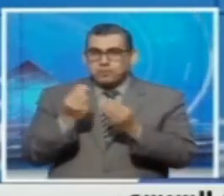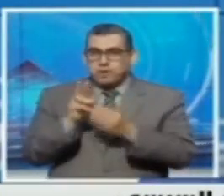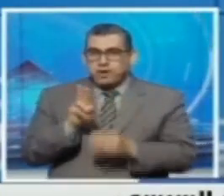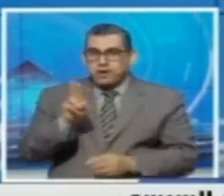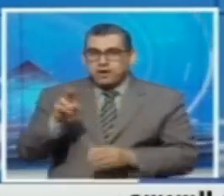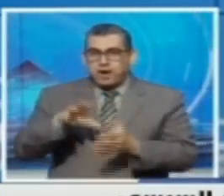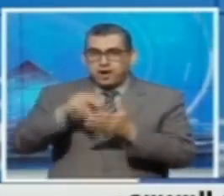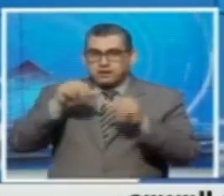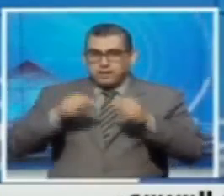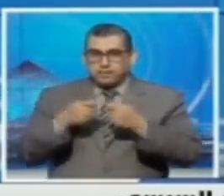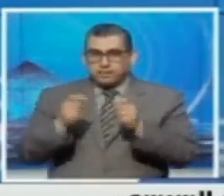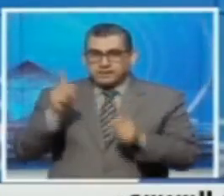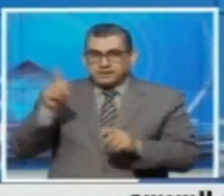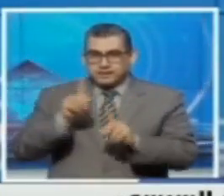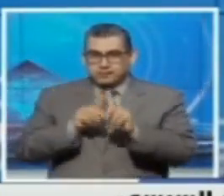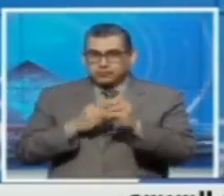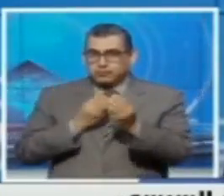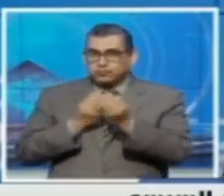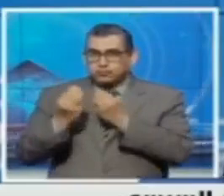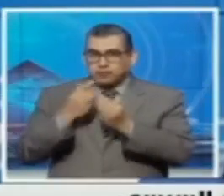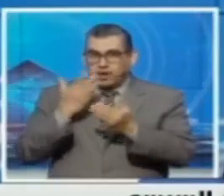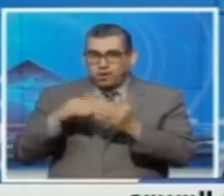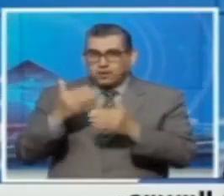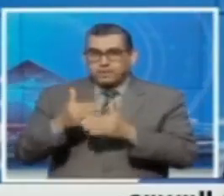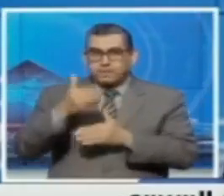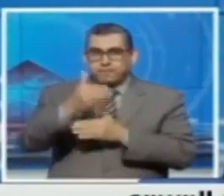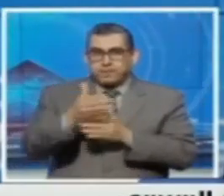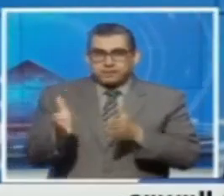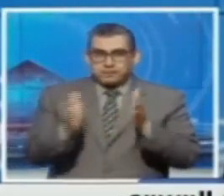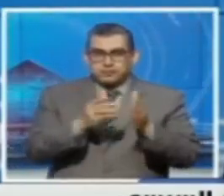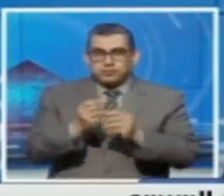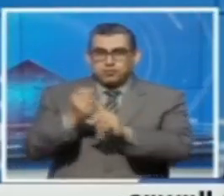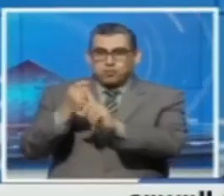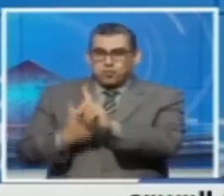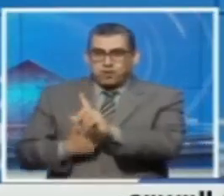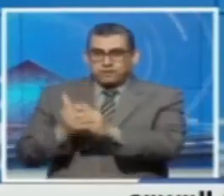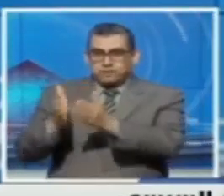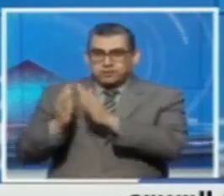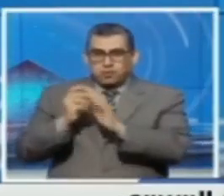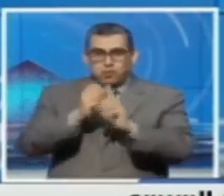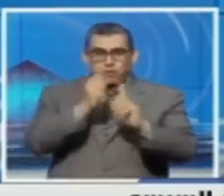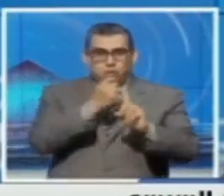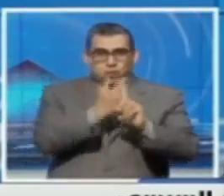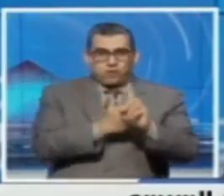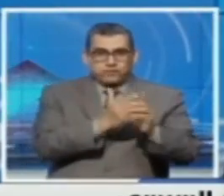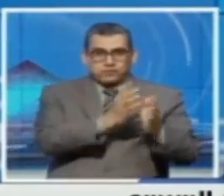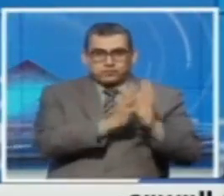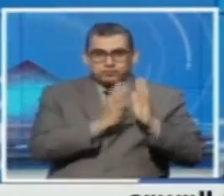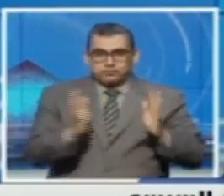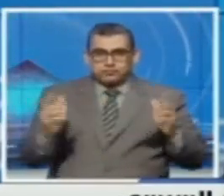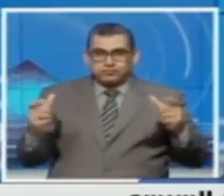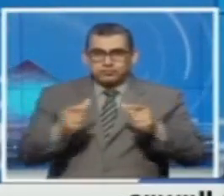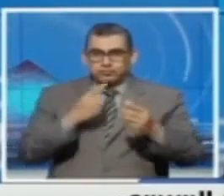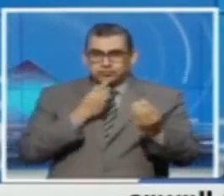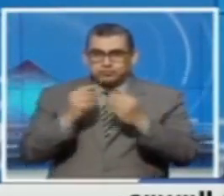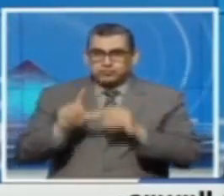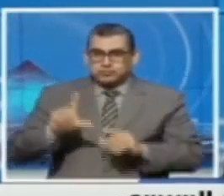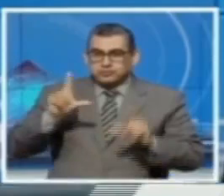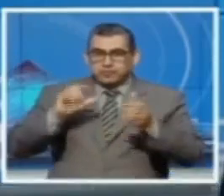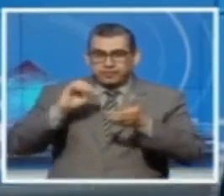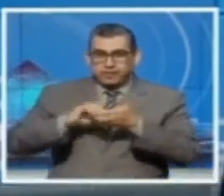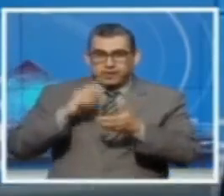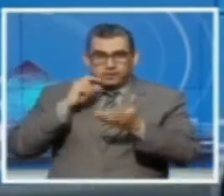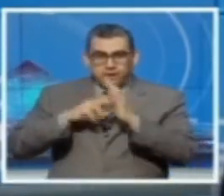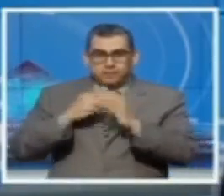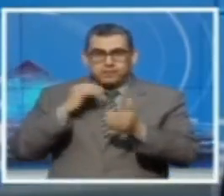في قصر الاتحادية، تلتها مباحثات موسعة ضمت وفدي البلدين. هذا وقد توافق الزعيمان على تطوير